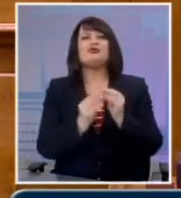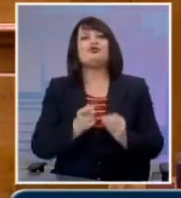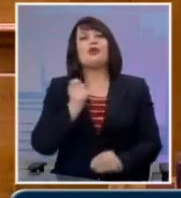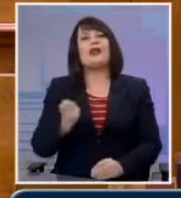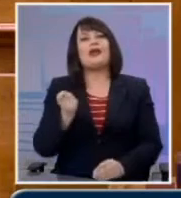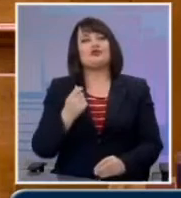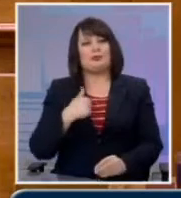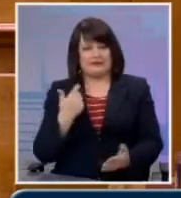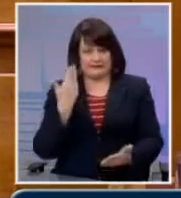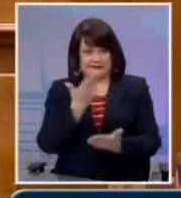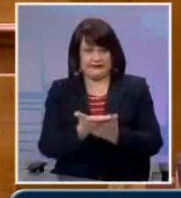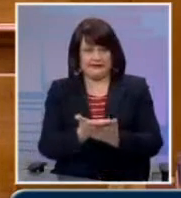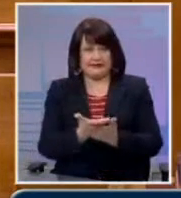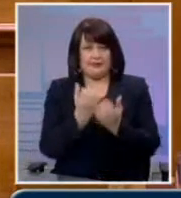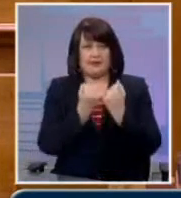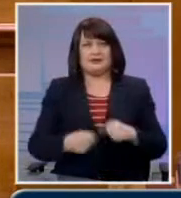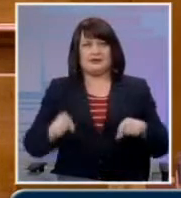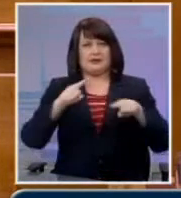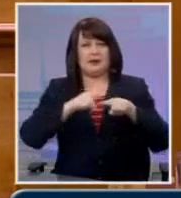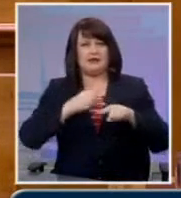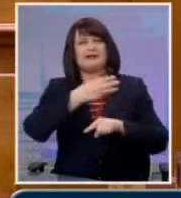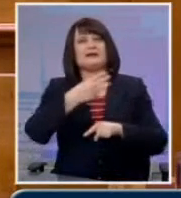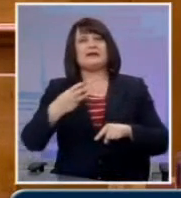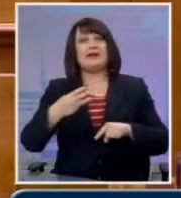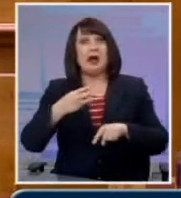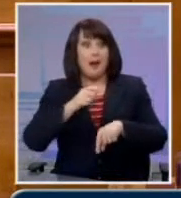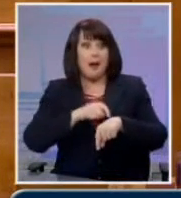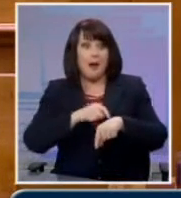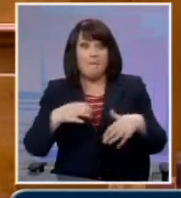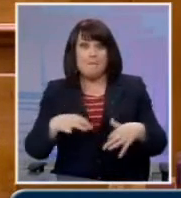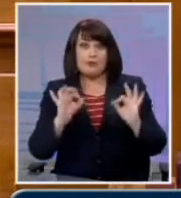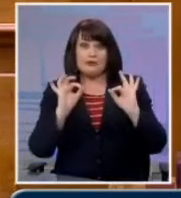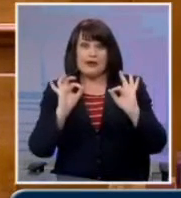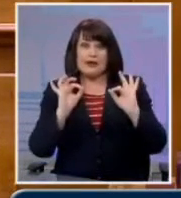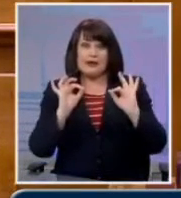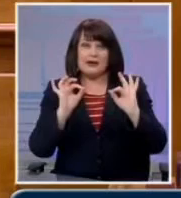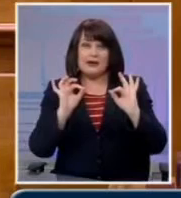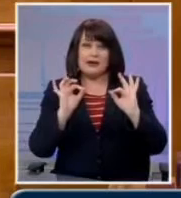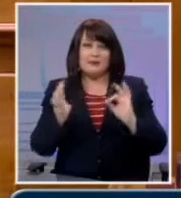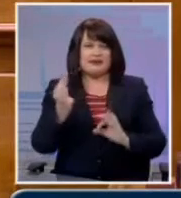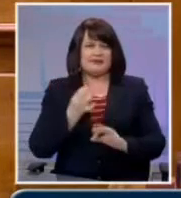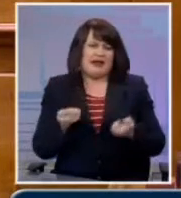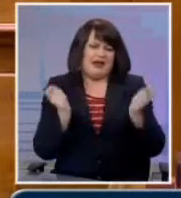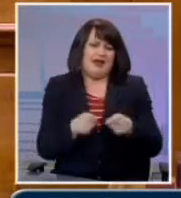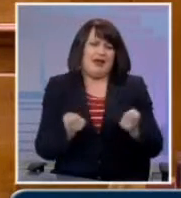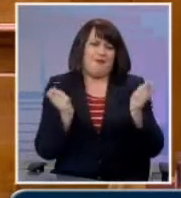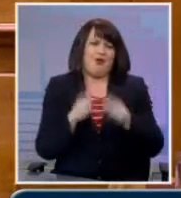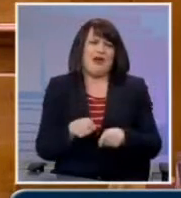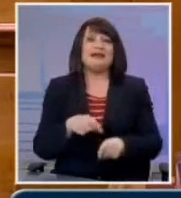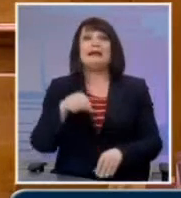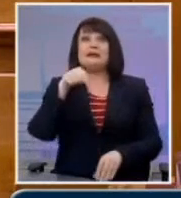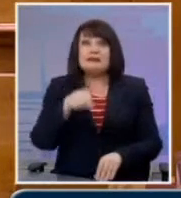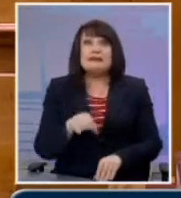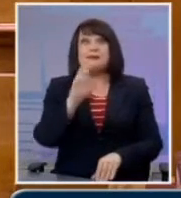θέσαμε και οι ανεξάρτητοι Έλληνες και ο ΣΥΡΙΖΑ από την πρώτη στιγμή μας λέγανε ότι αυτό δεν είναι εφικτό. Και σήμερα στην